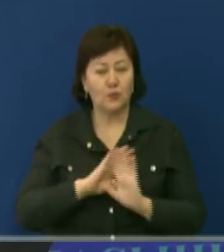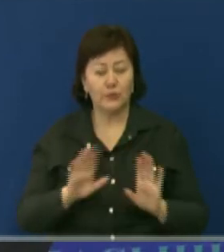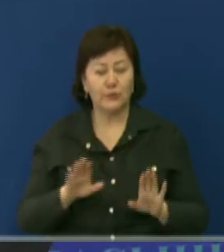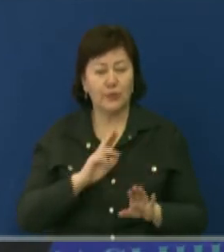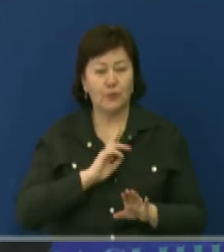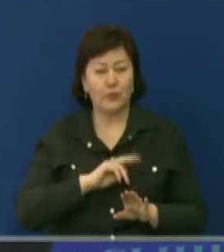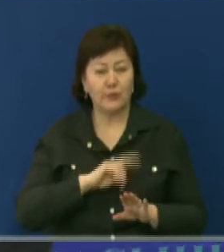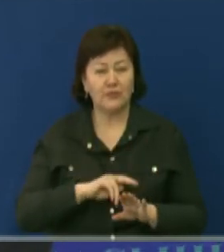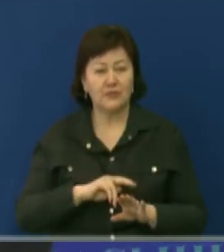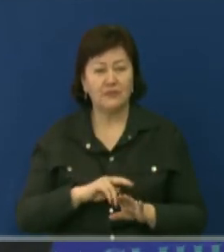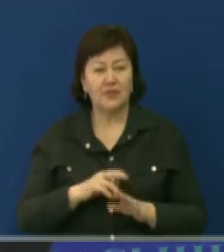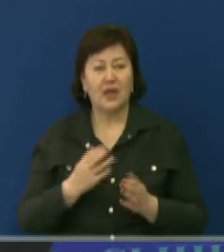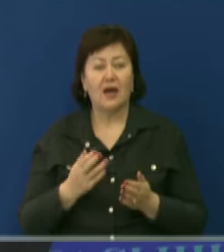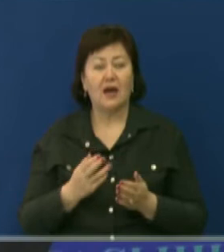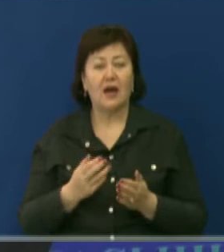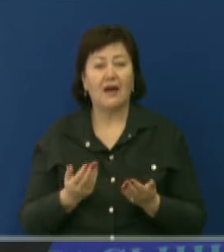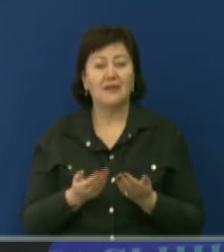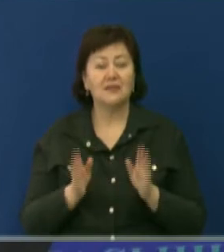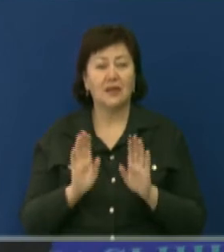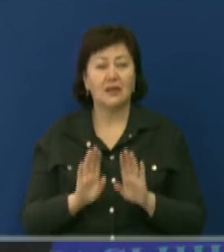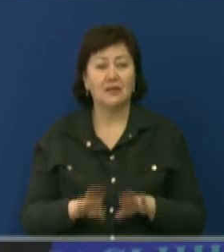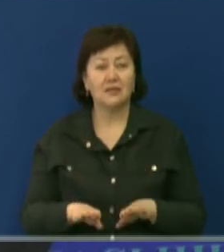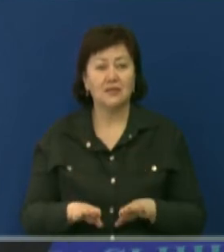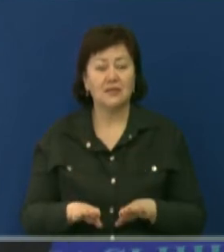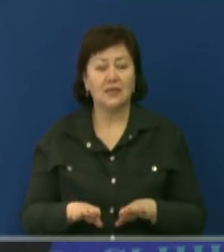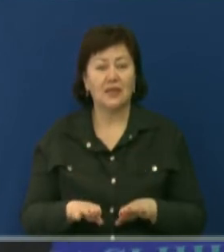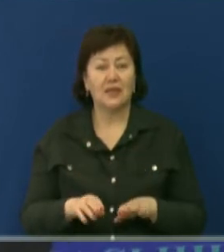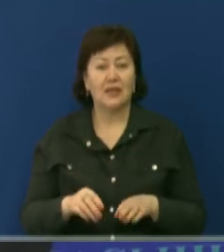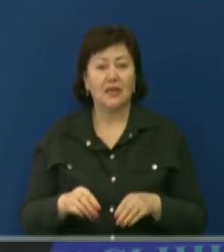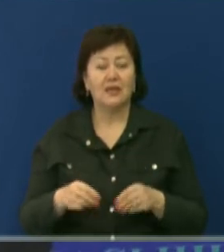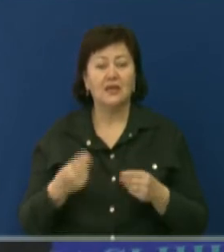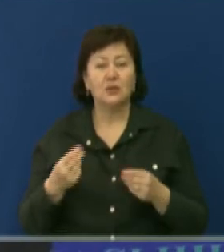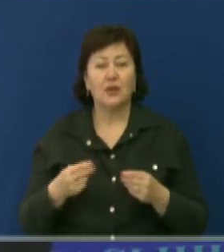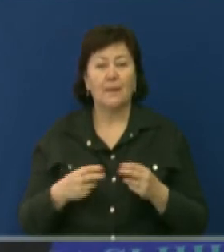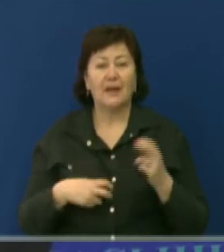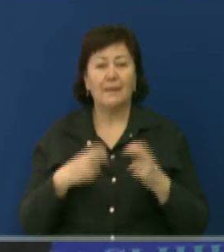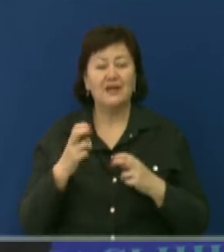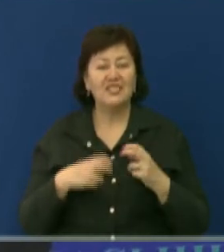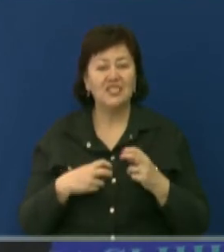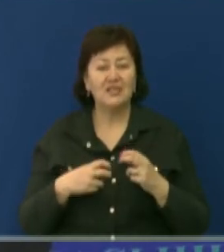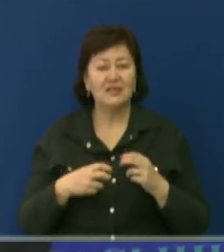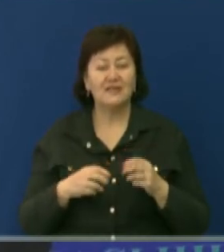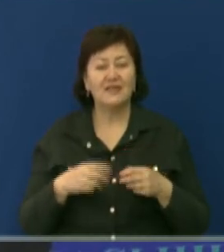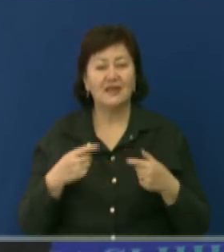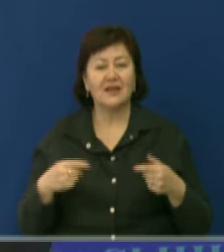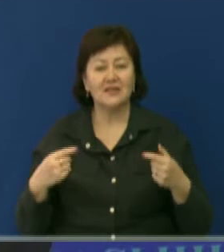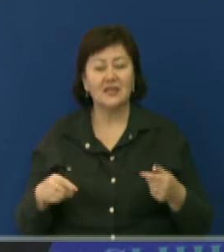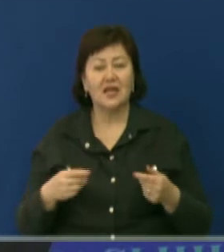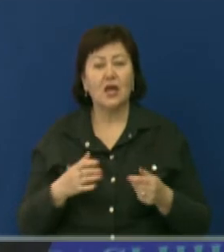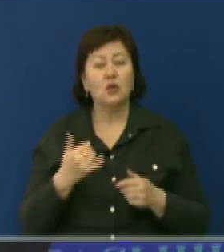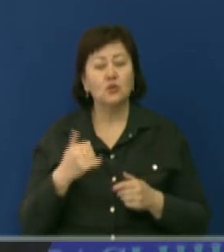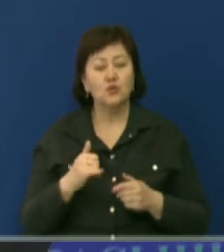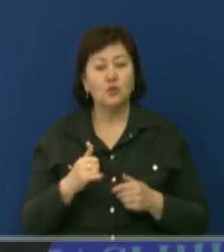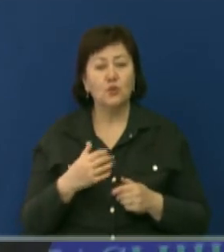Ал жабық базарлар, онда тамақ сататындар, өндіріс товарлар сататындар да, сенбі, жексенбі күні